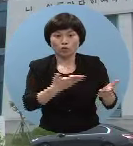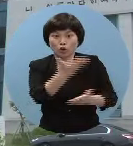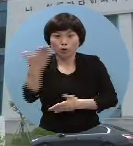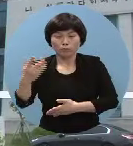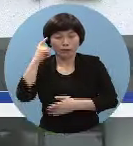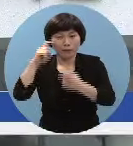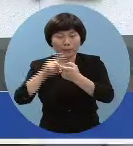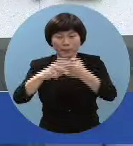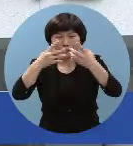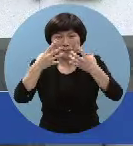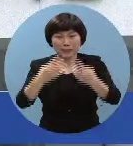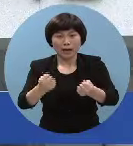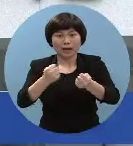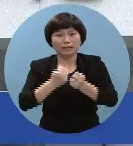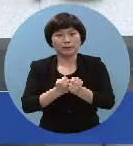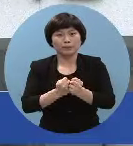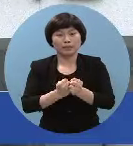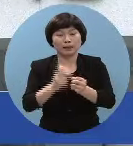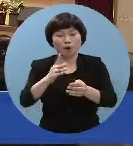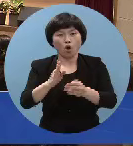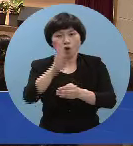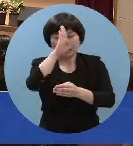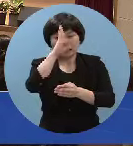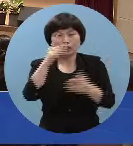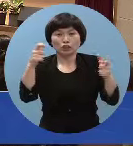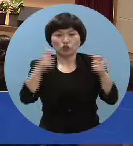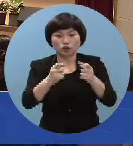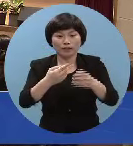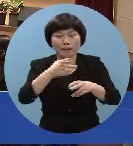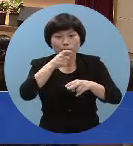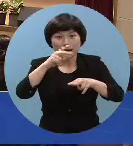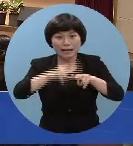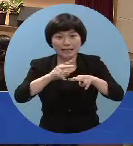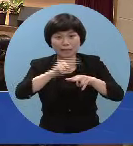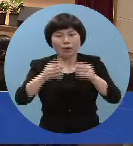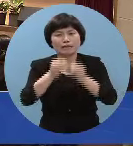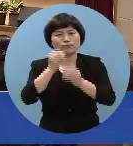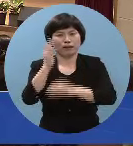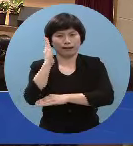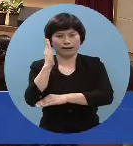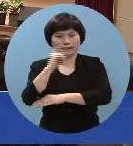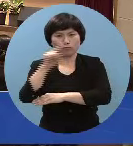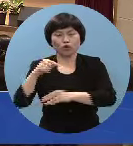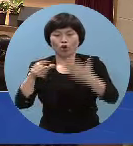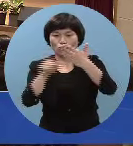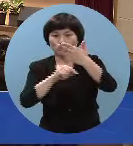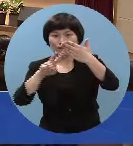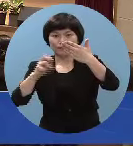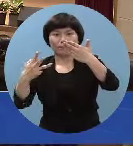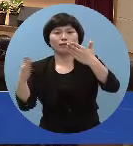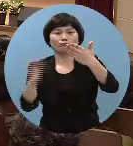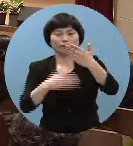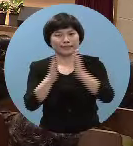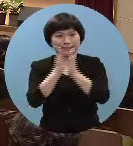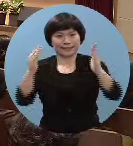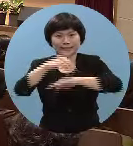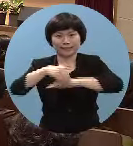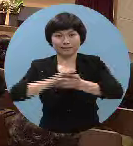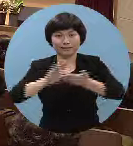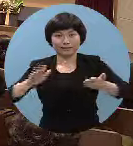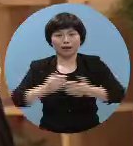도민들의 관심과 호응을 받고 있는 지효샘 인문학 강좌가 오는 9월 24일부터 하반기 일정을